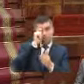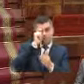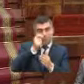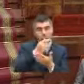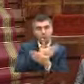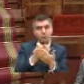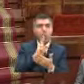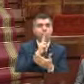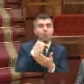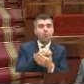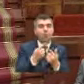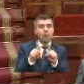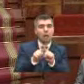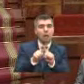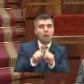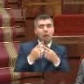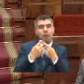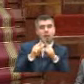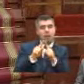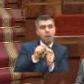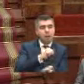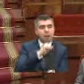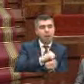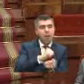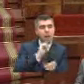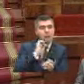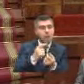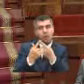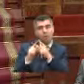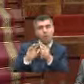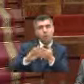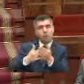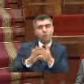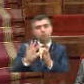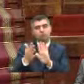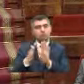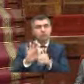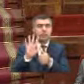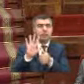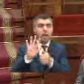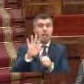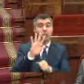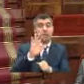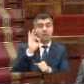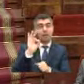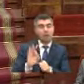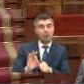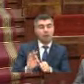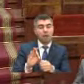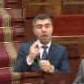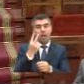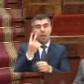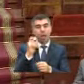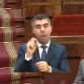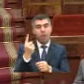الانتاج، حتى الان عندنا الفحم الحجري اللي كاين الاستهلاك حاليا 56% وغيوصل 2021 ل